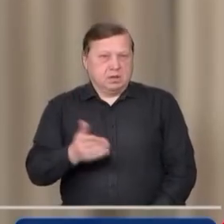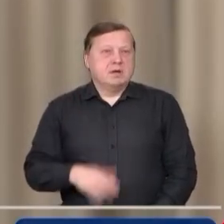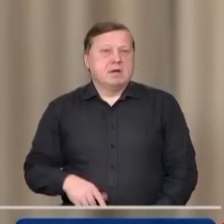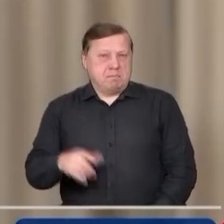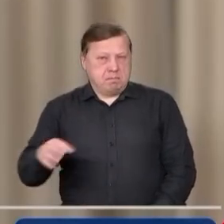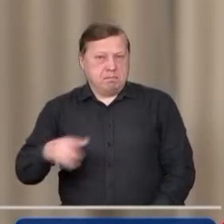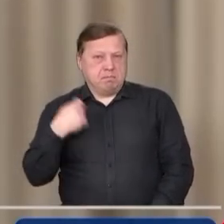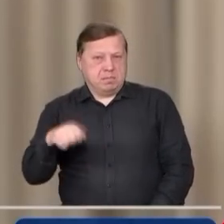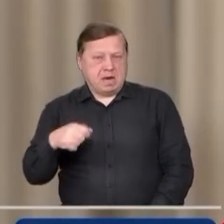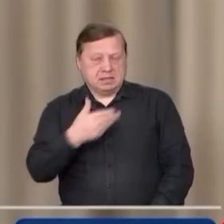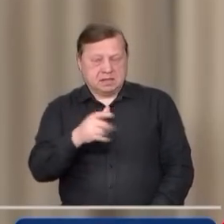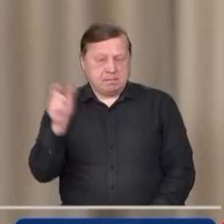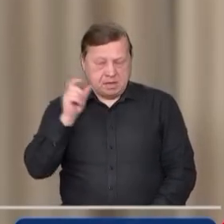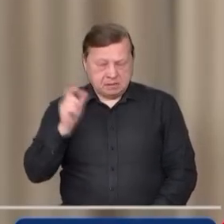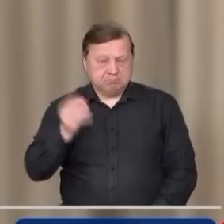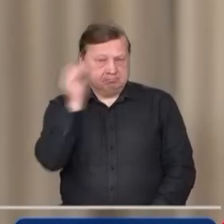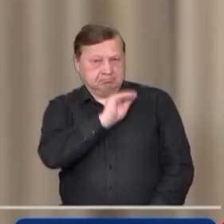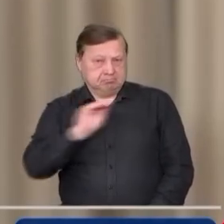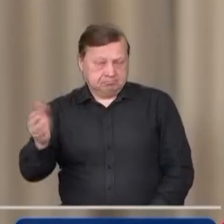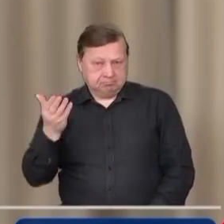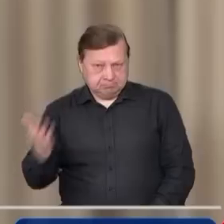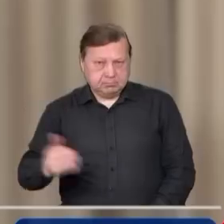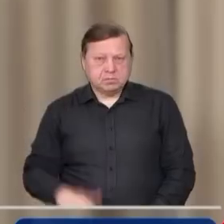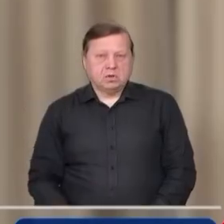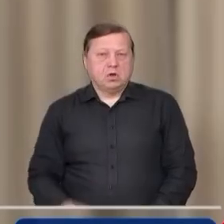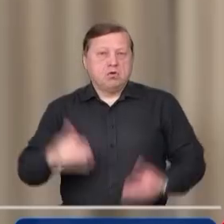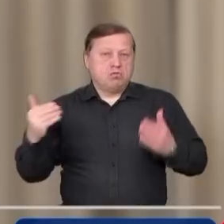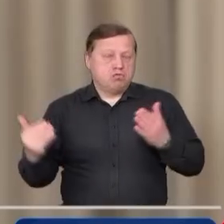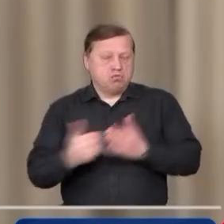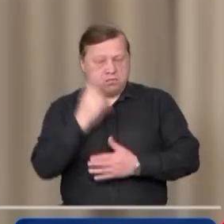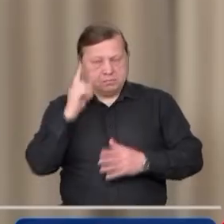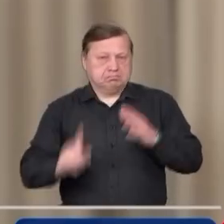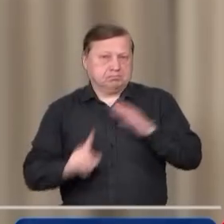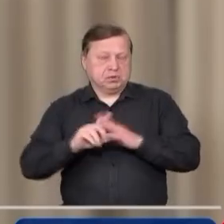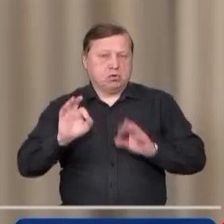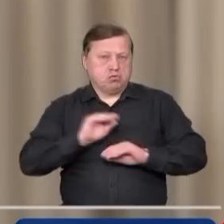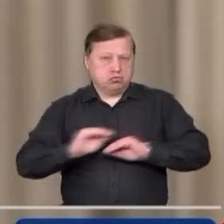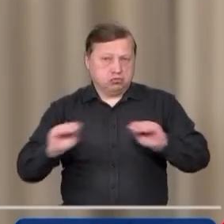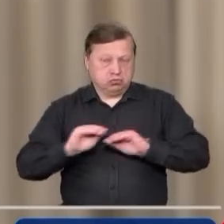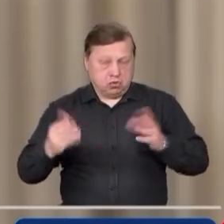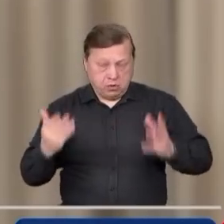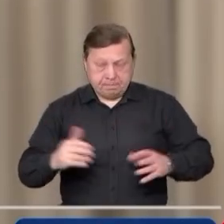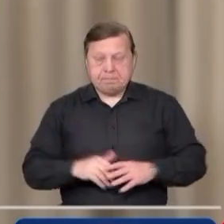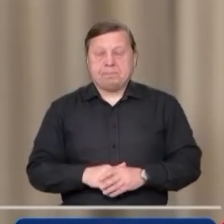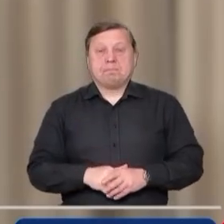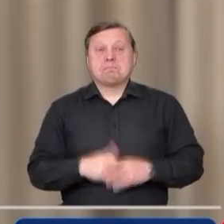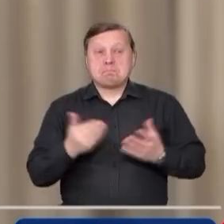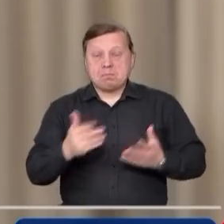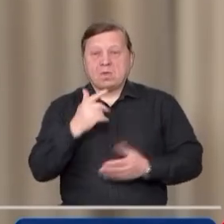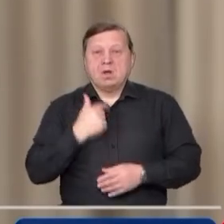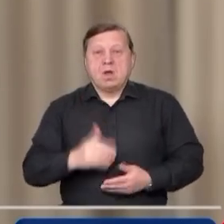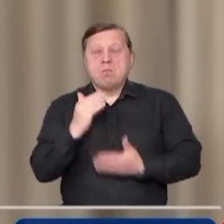Biden oznajmił o najnowszej inicjatywie szkoleniowej, która korzysta z